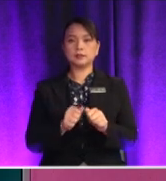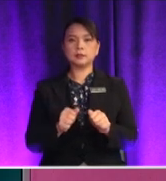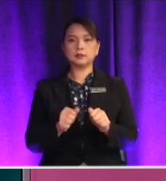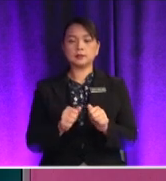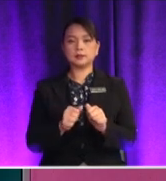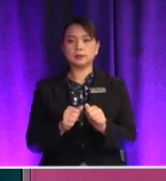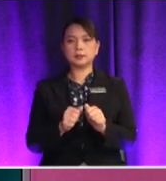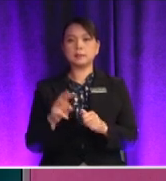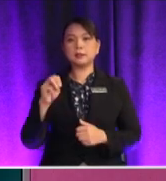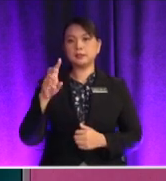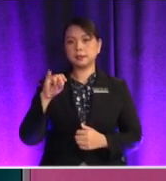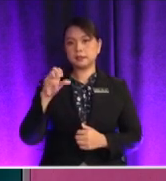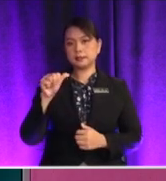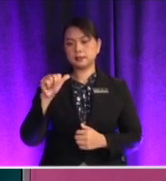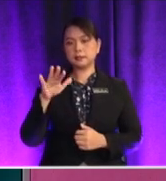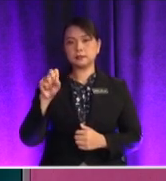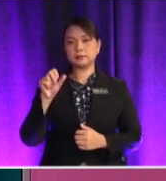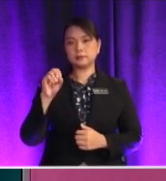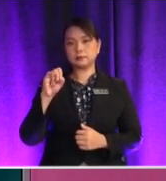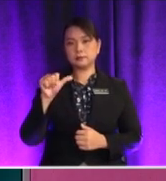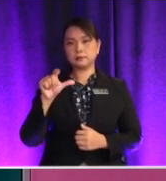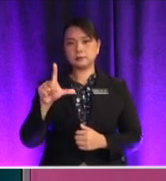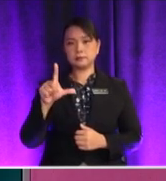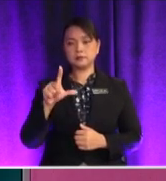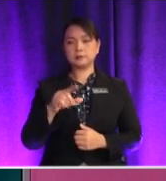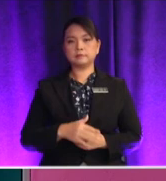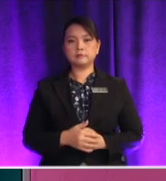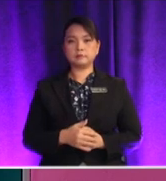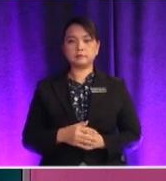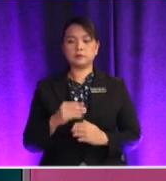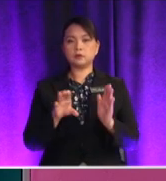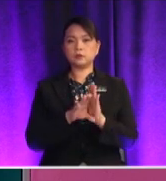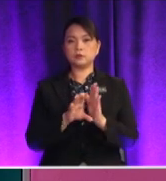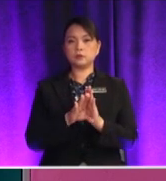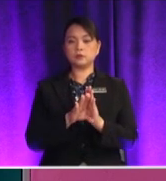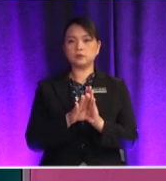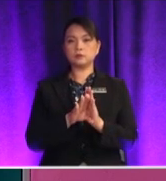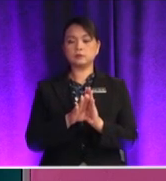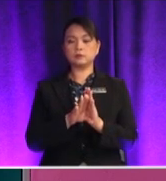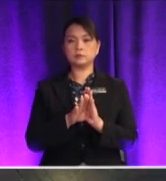yang menjadikan mereka mudah terpengaruh. Contohnya adalah seperti tarian K-pop.